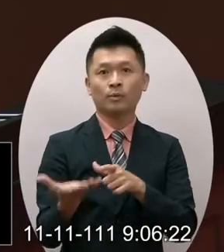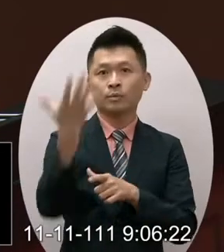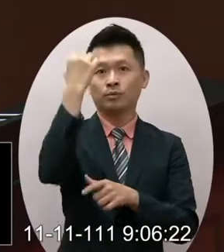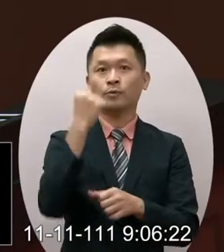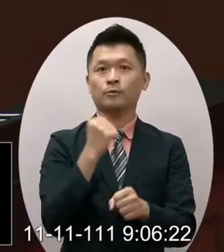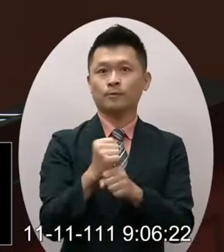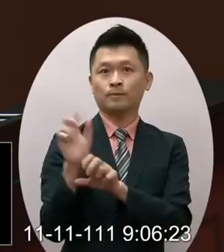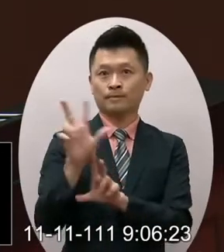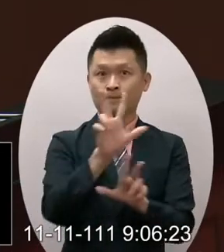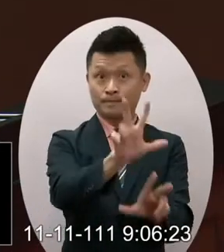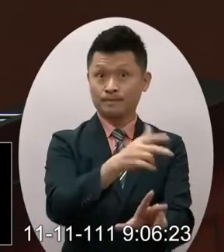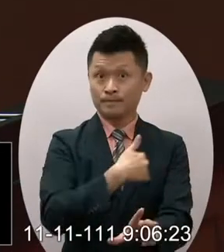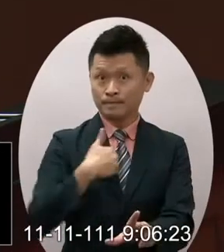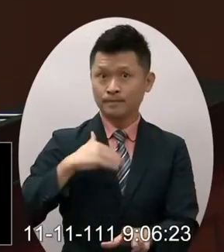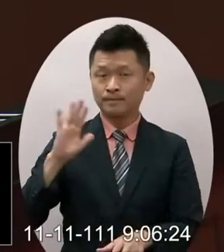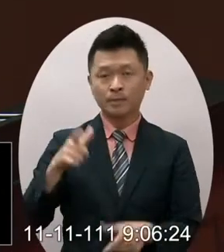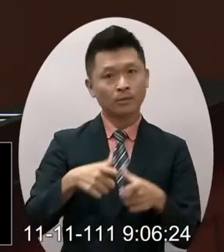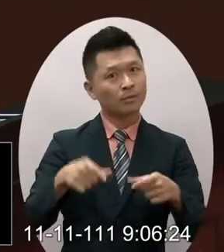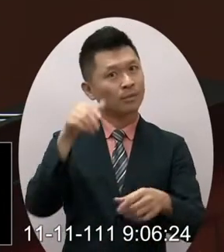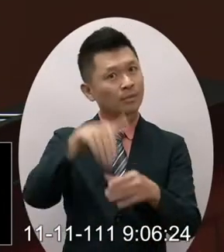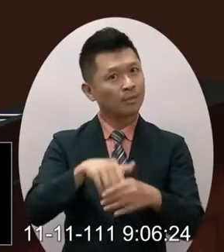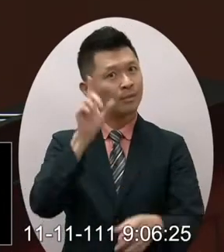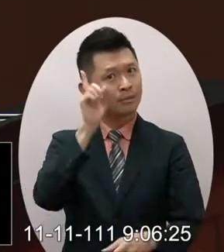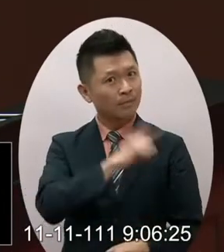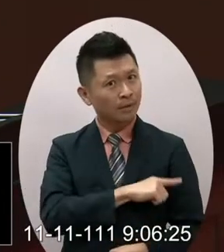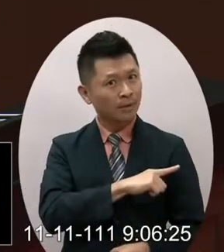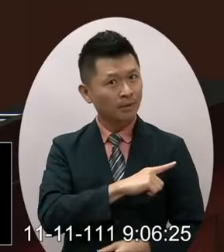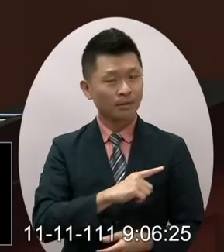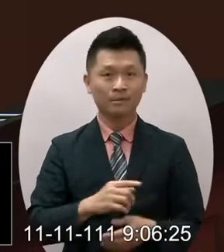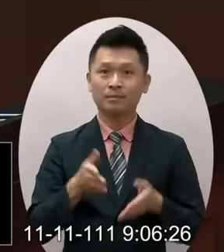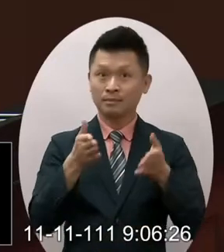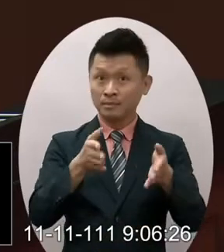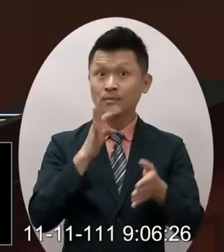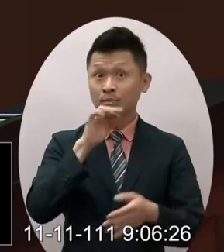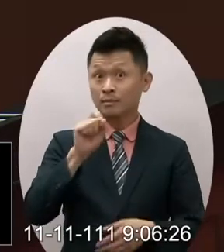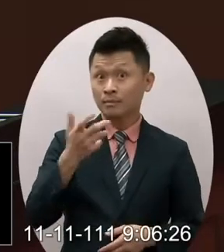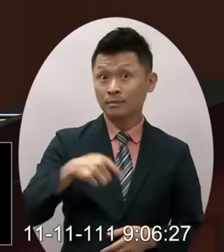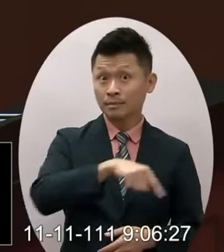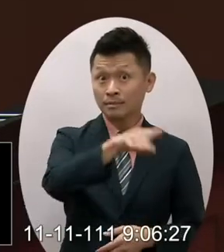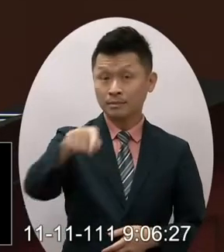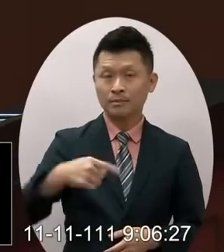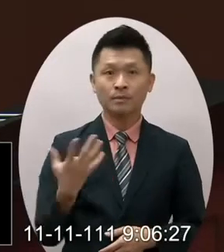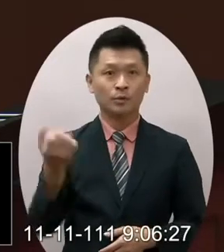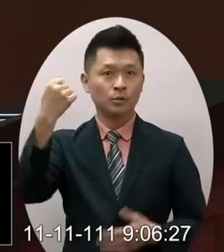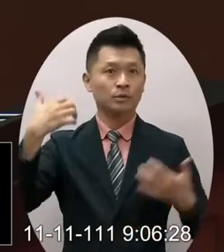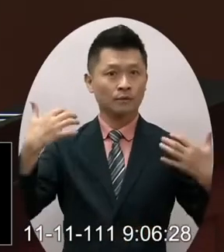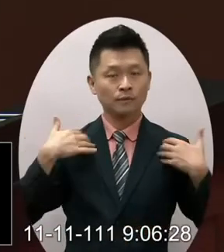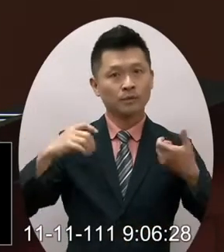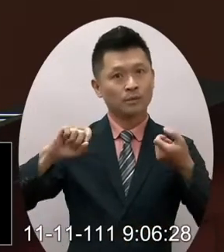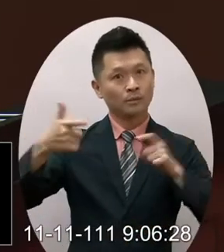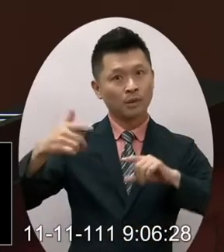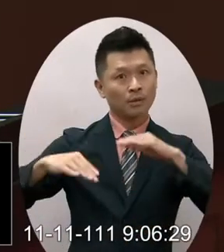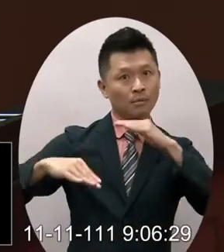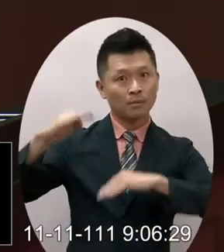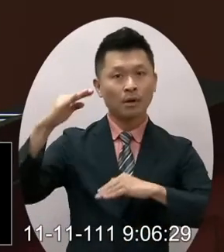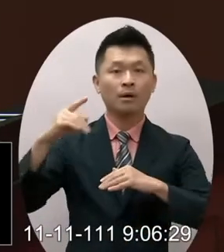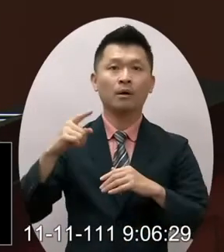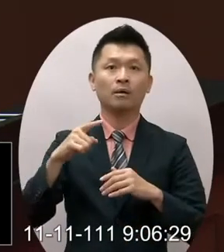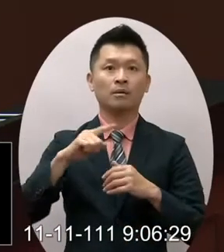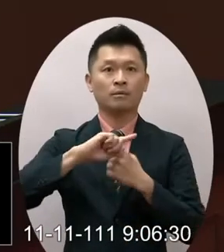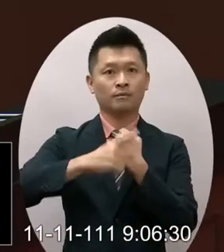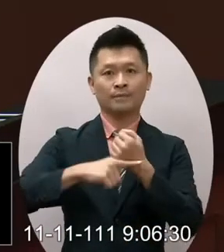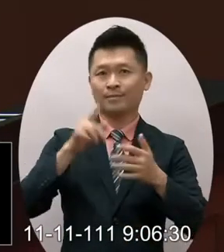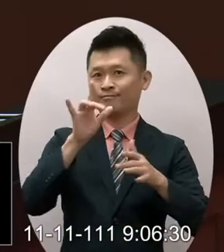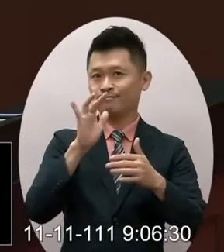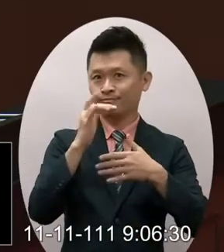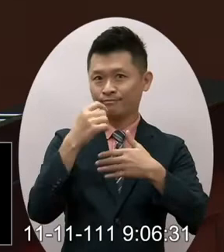力，但是他们却不可以投票。这种对18岁年轻人权利与义务不对称的现象，是我国法治的严重